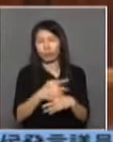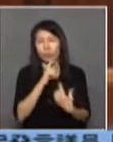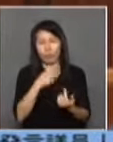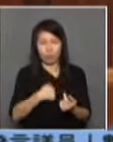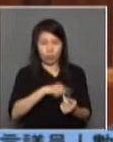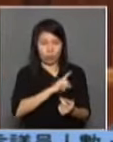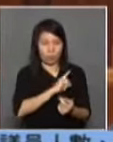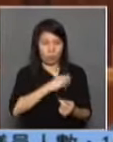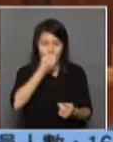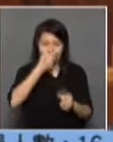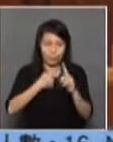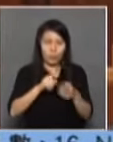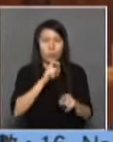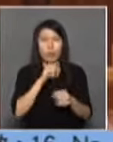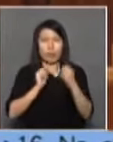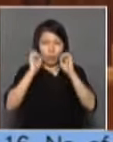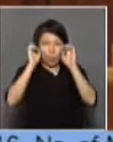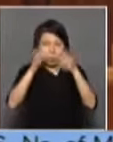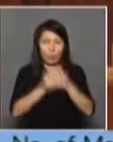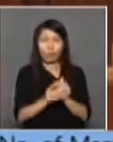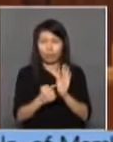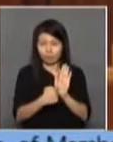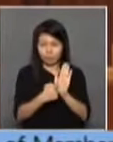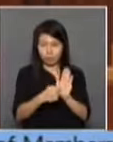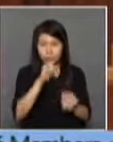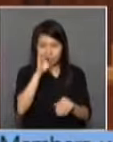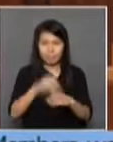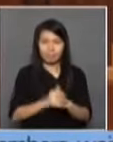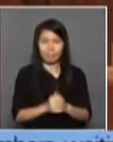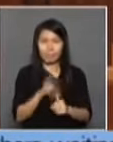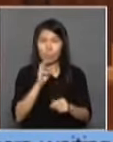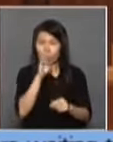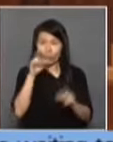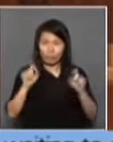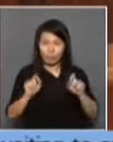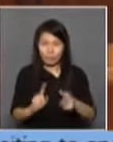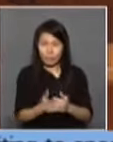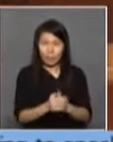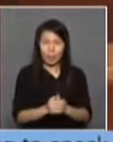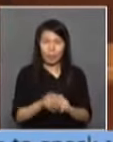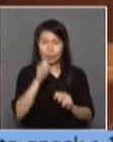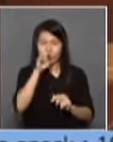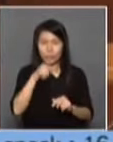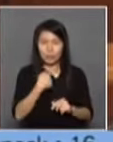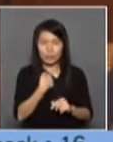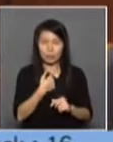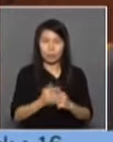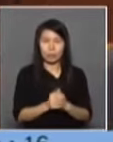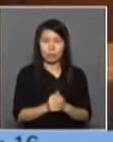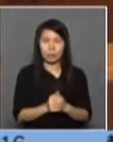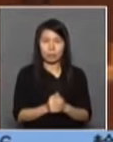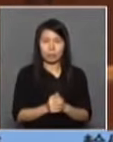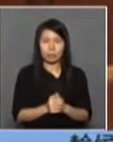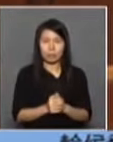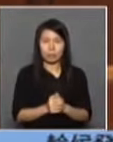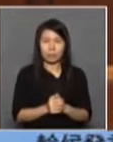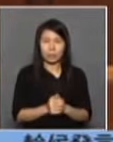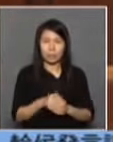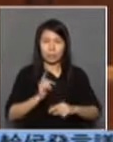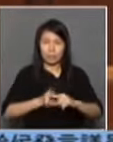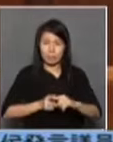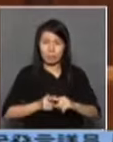大家報告一下，作為一個例子嚇，説明乜嘢咧？説明我哋要正確去理